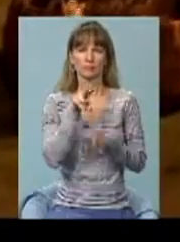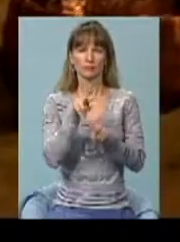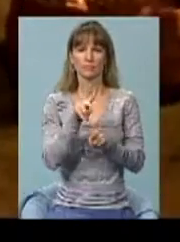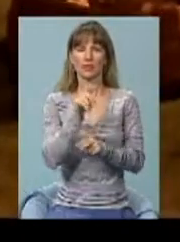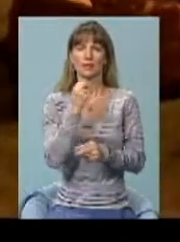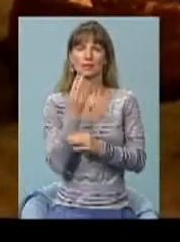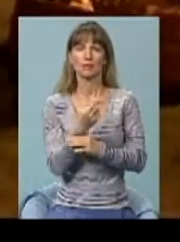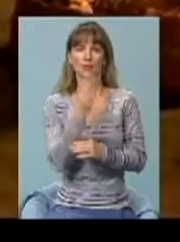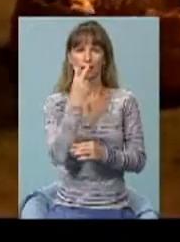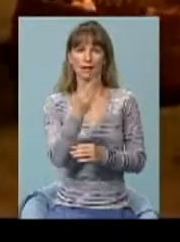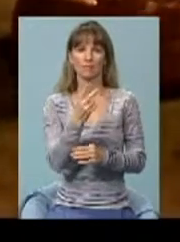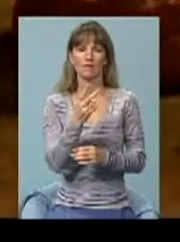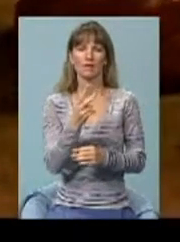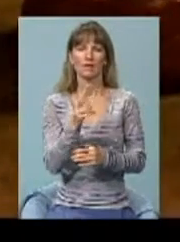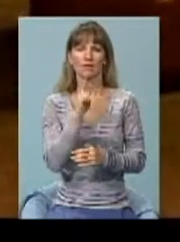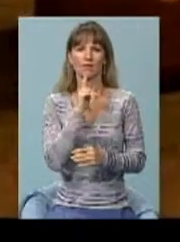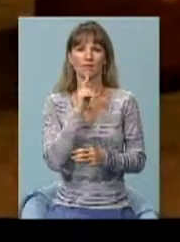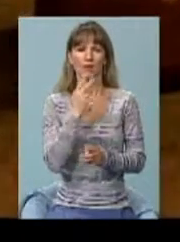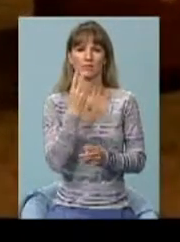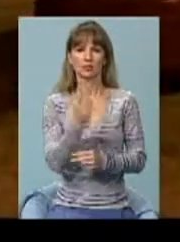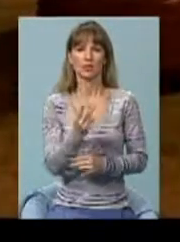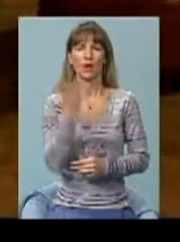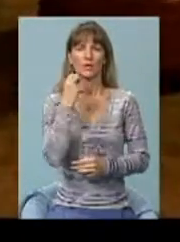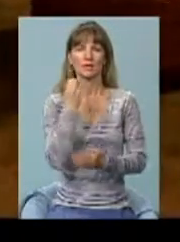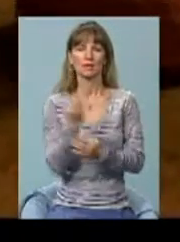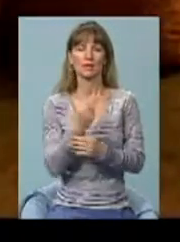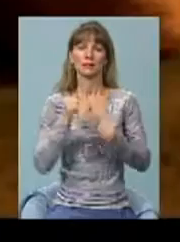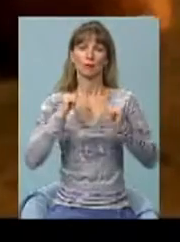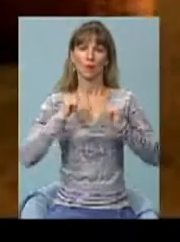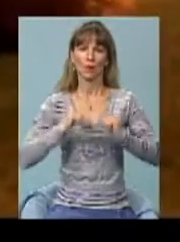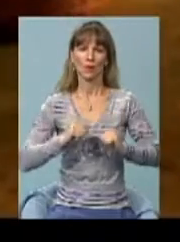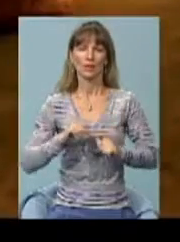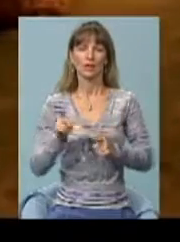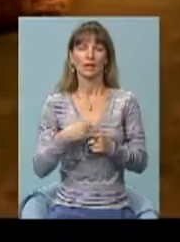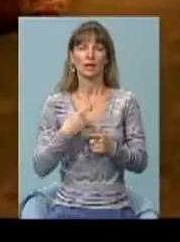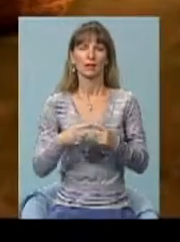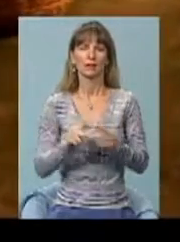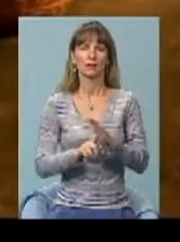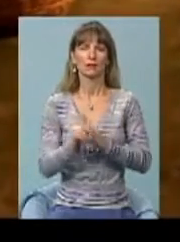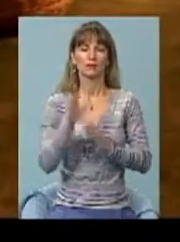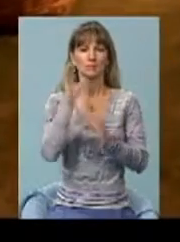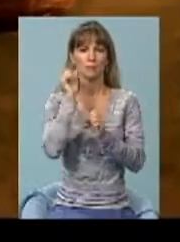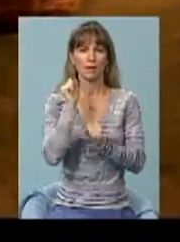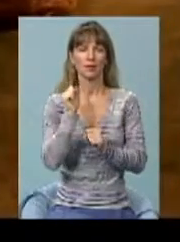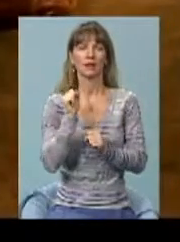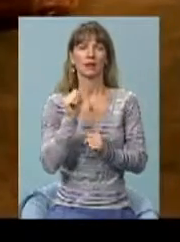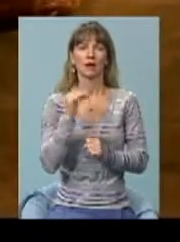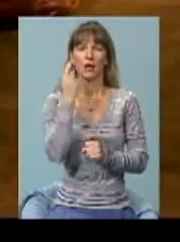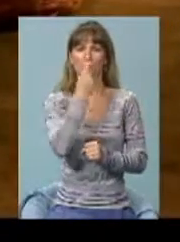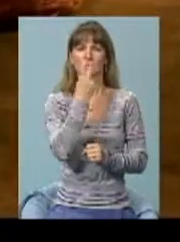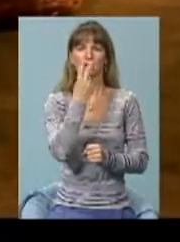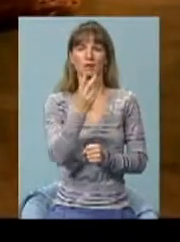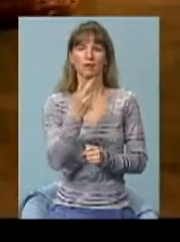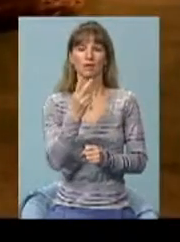і дивитися на неї пильним поглядом. Коли змія цілком заспокоїлася або впала навіть в стан сонливості, і її очі дивляться